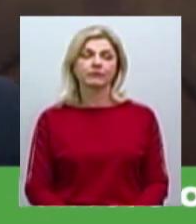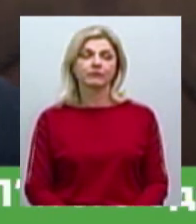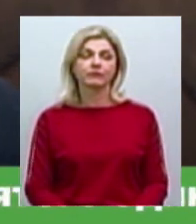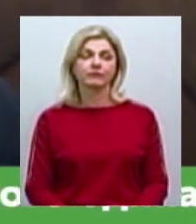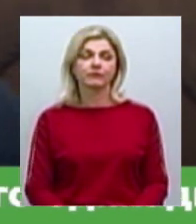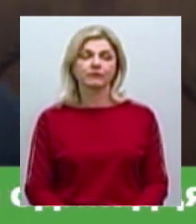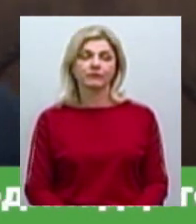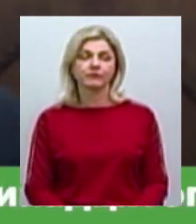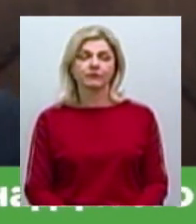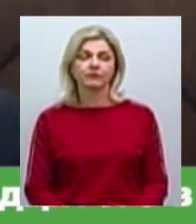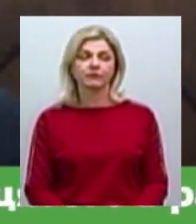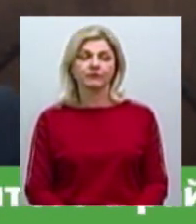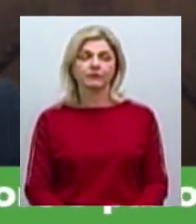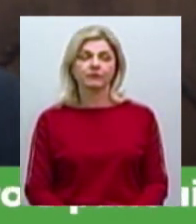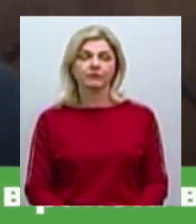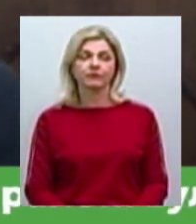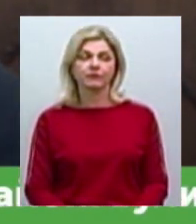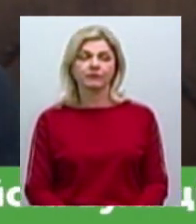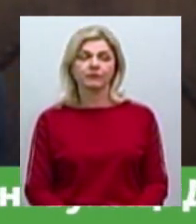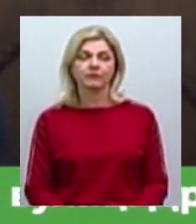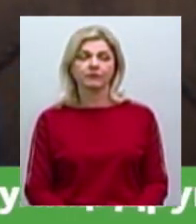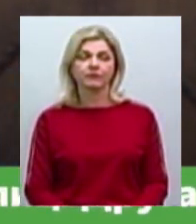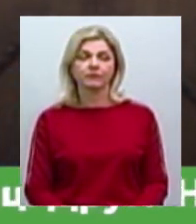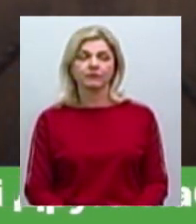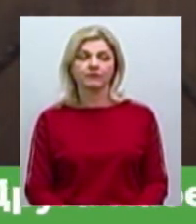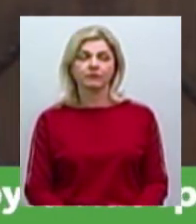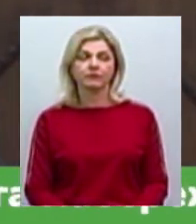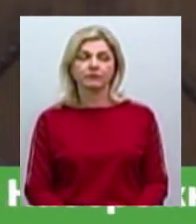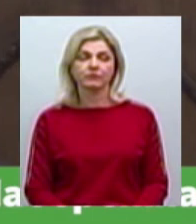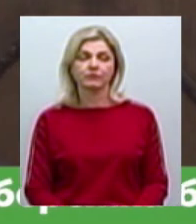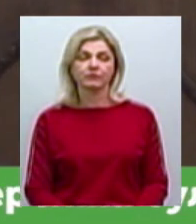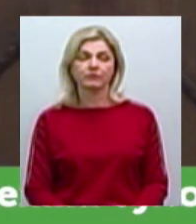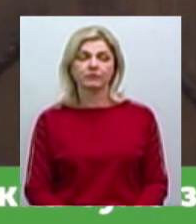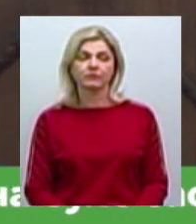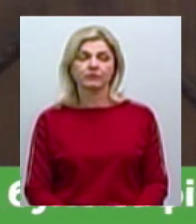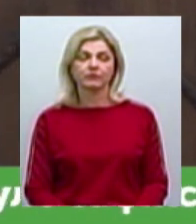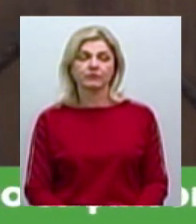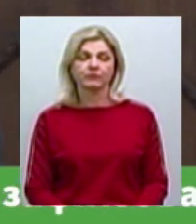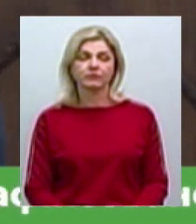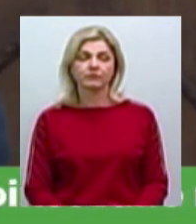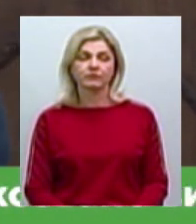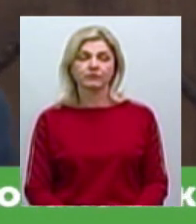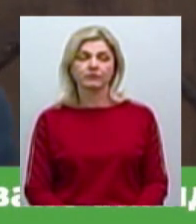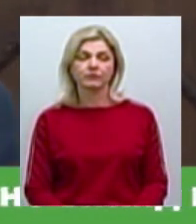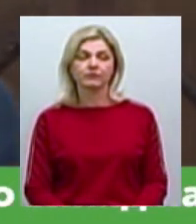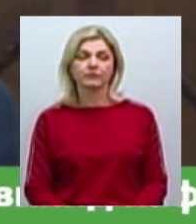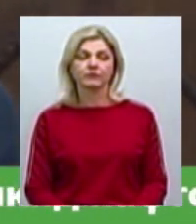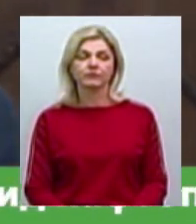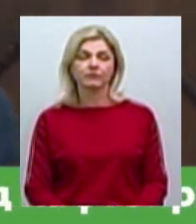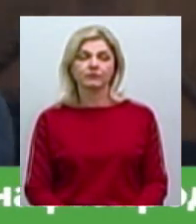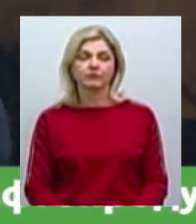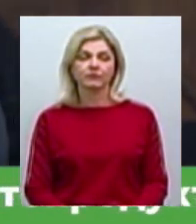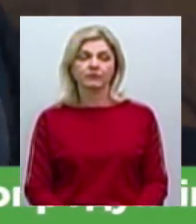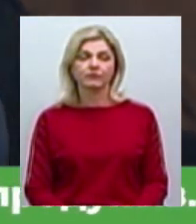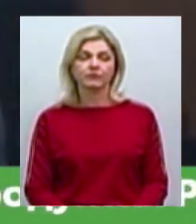5.11 в районі Друга набережна. Була зафіксована невідомий зброд на продукті, який